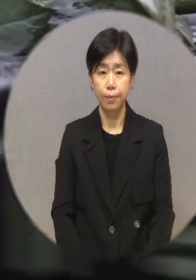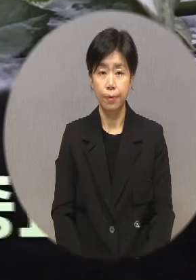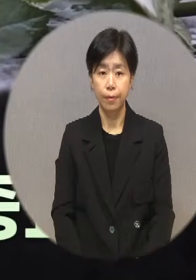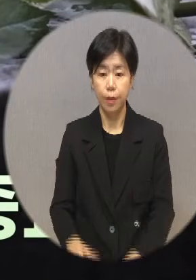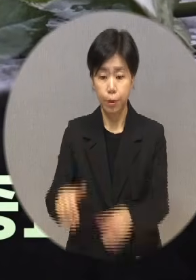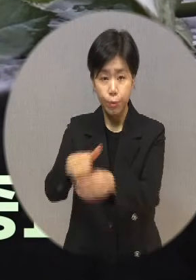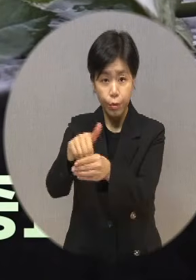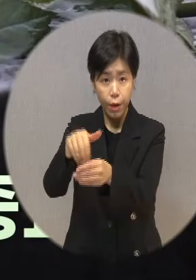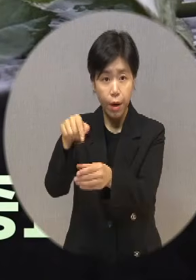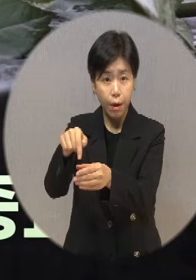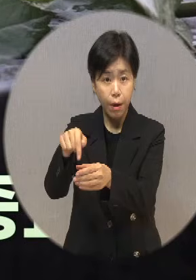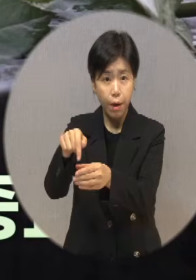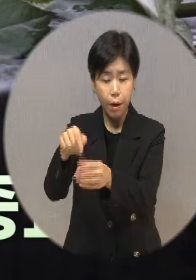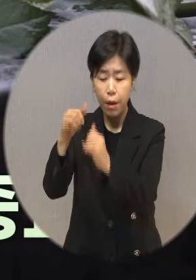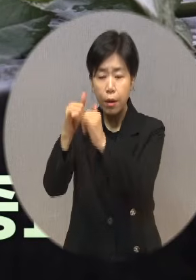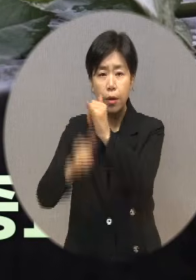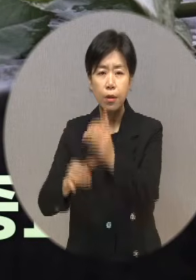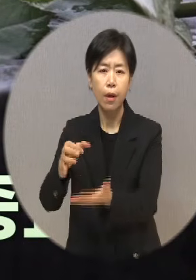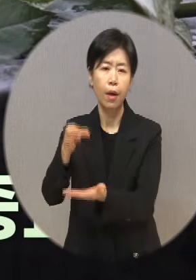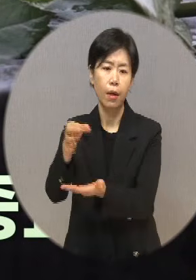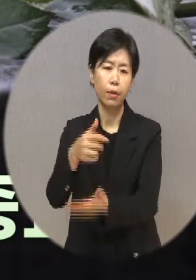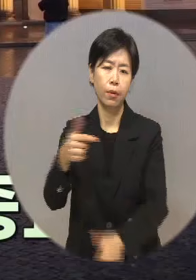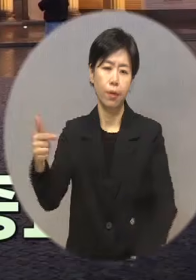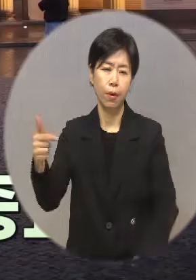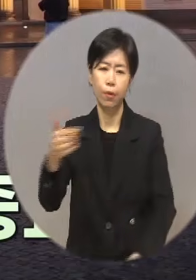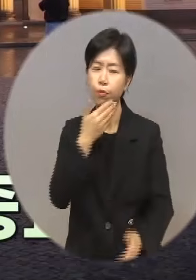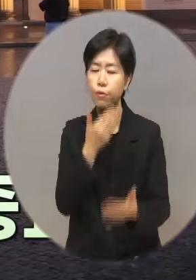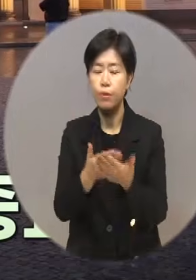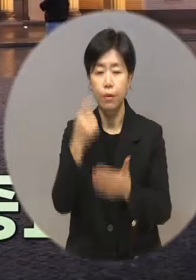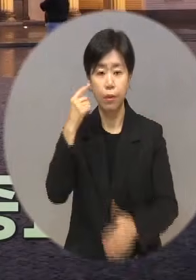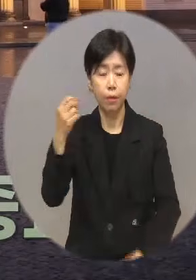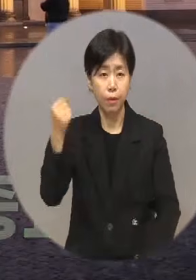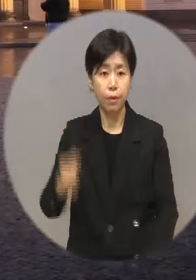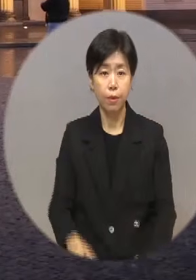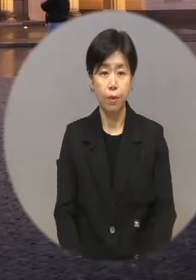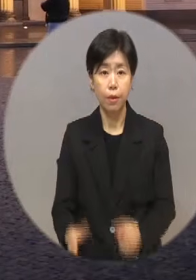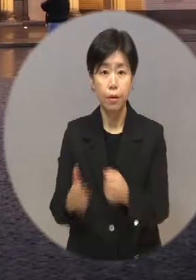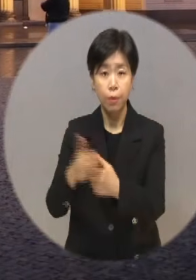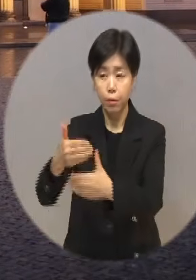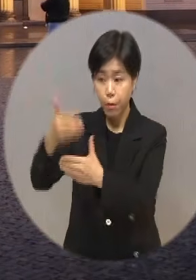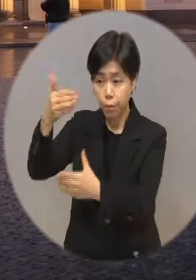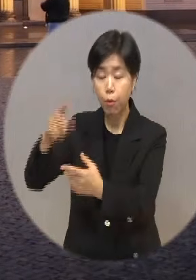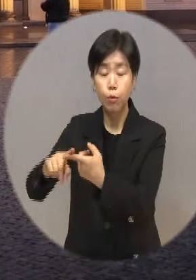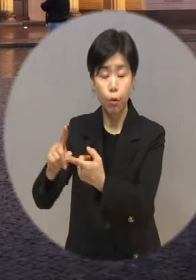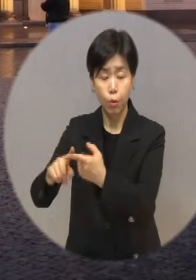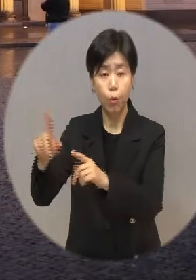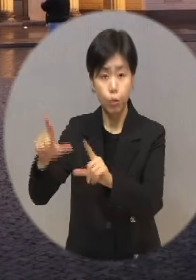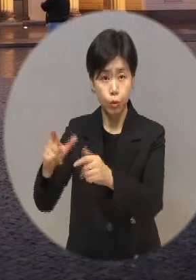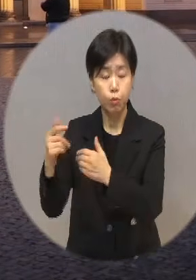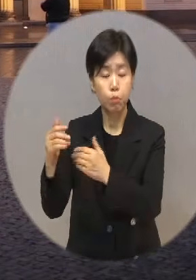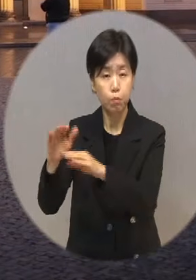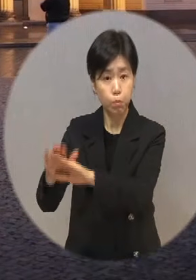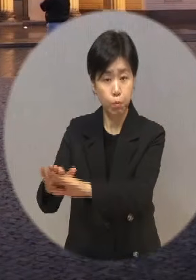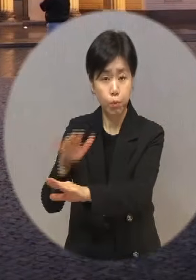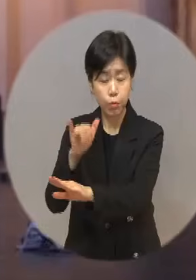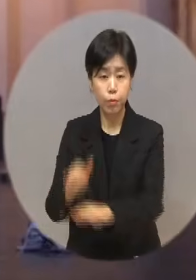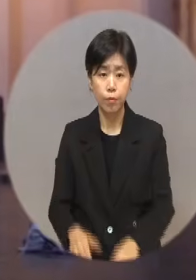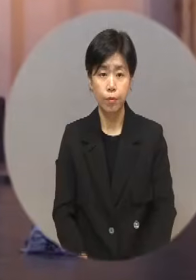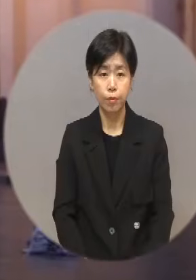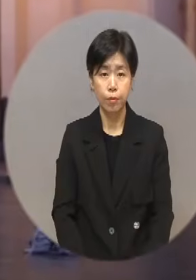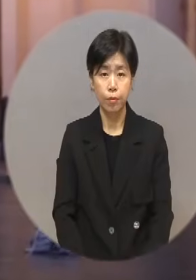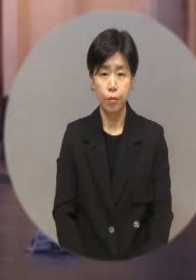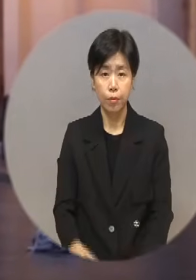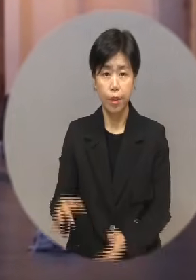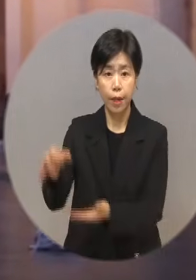문화재는 역사적으로 어떤 가치를 보여줄 수 있는지가 중요하다고 보고 장벽을 보존하기로 했는데요. 그